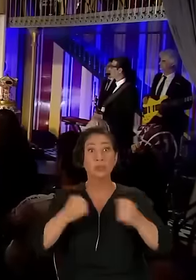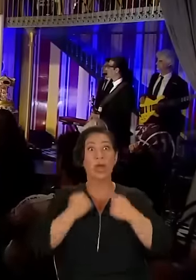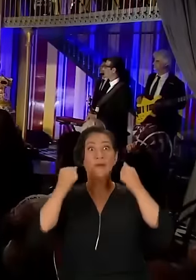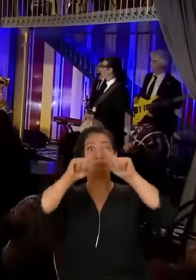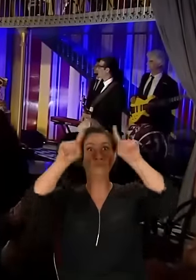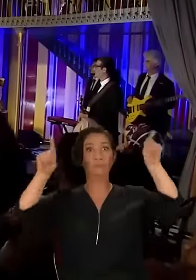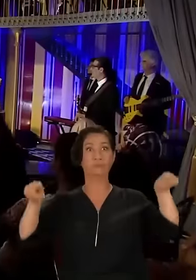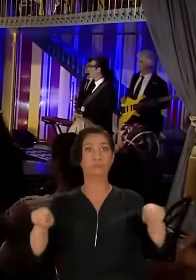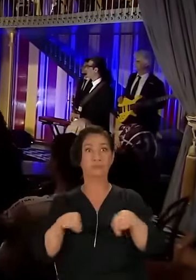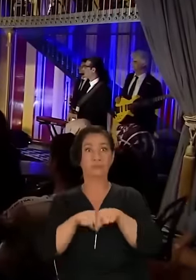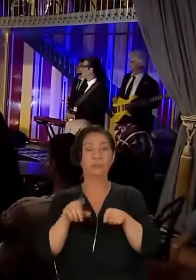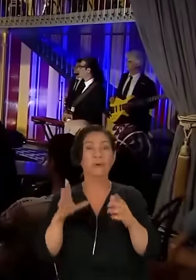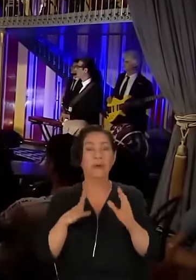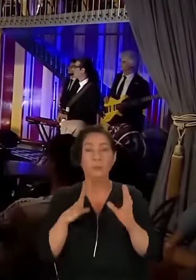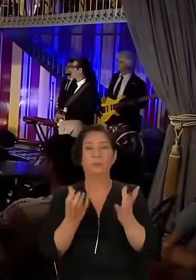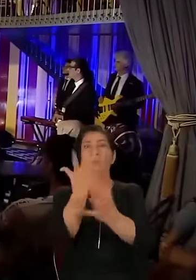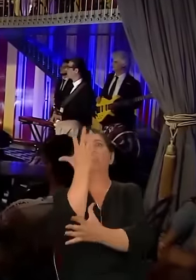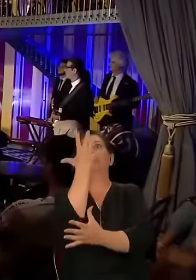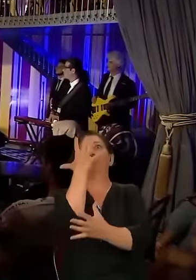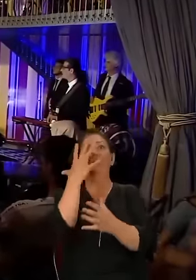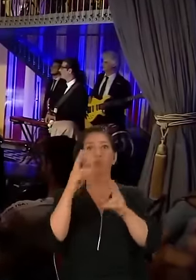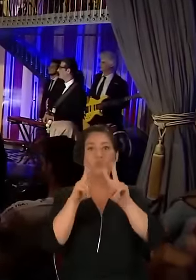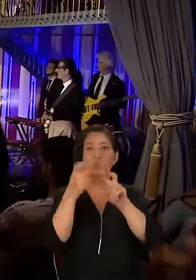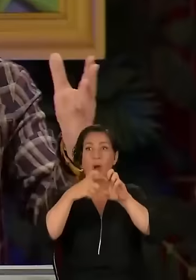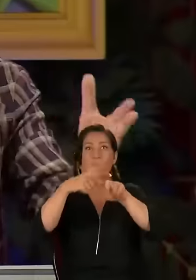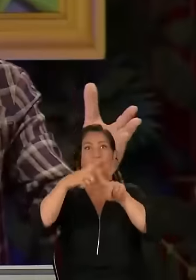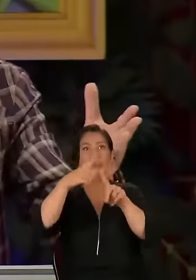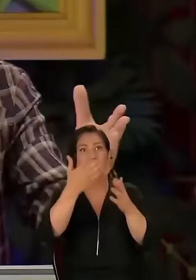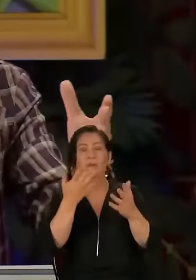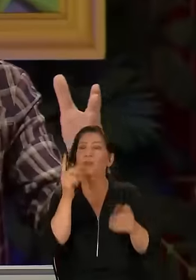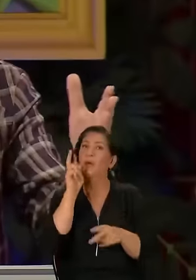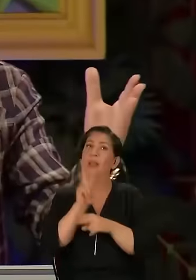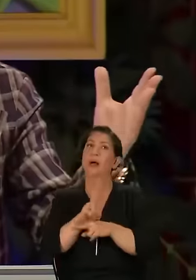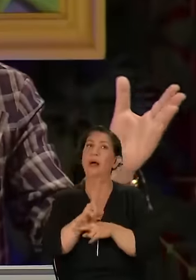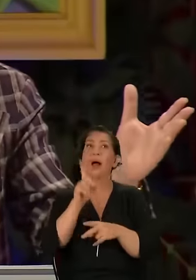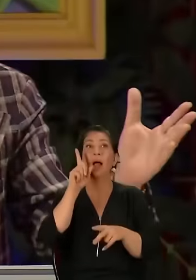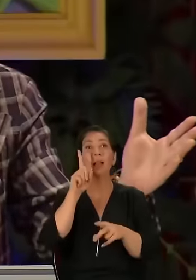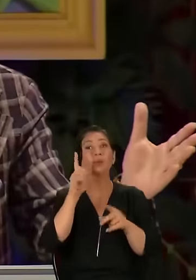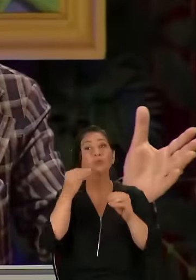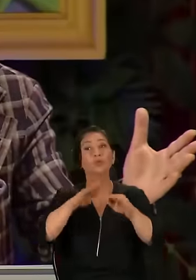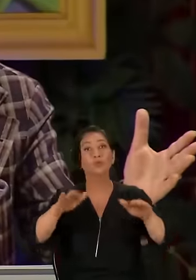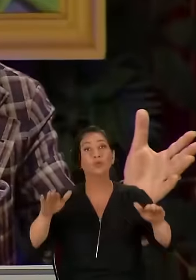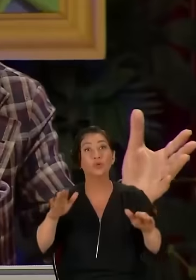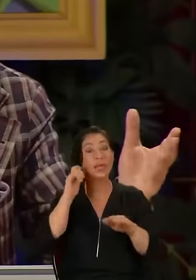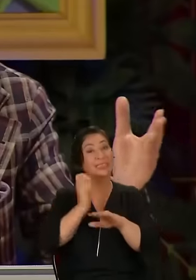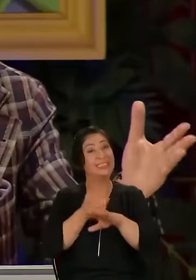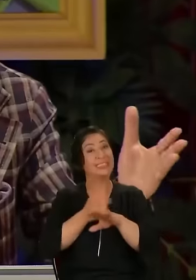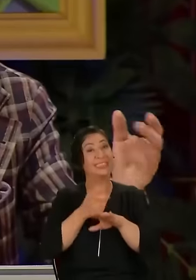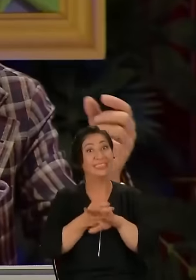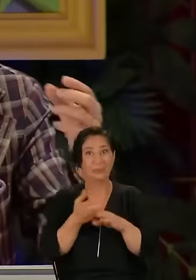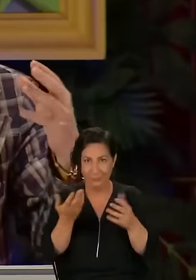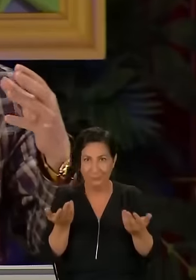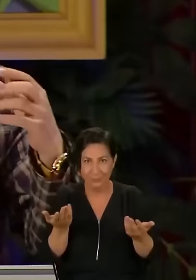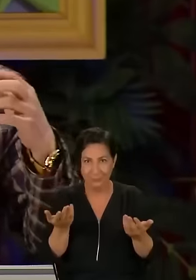şimdi mesela büyük bir şeyden fırlıyor Murat Övüç. Vallahi Allah çoluğu çocuğu esirgesin değil